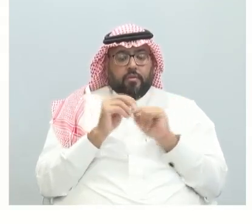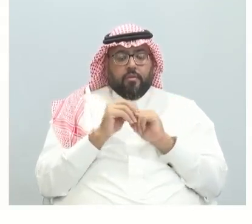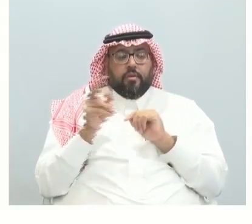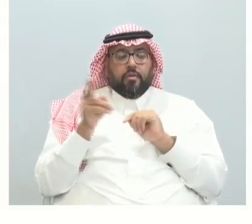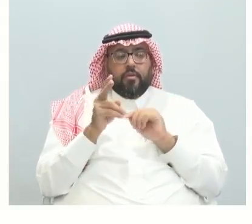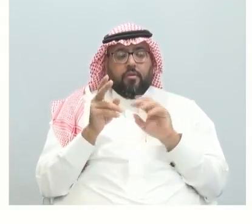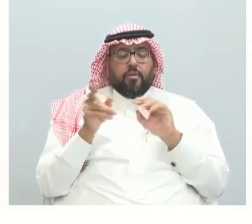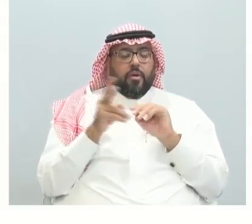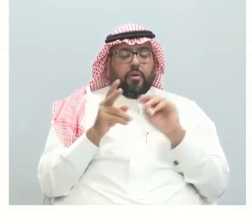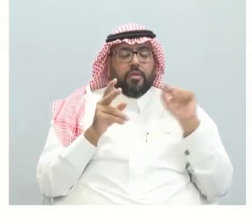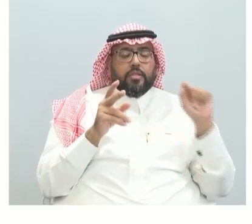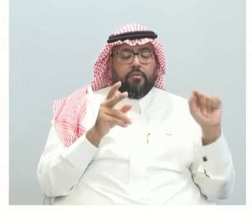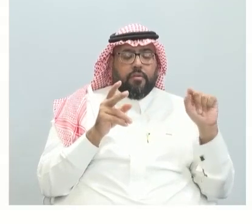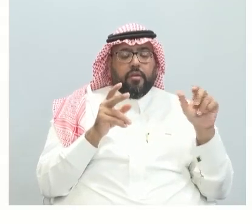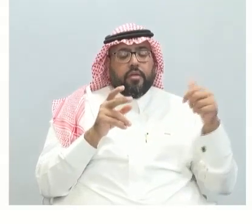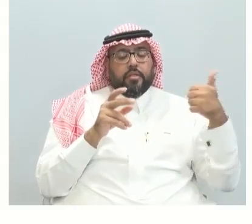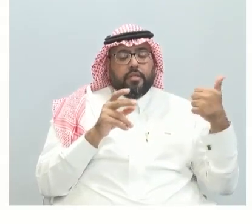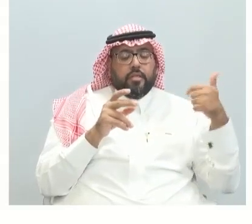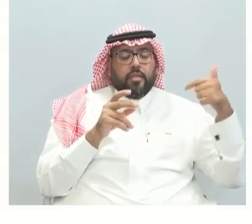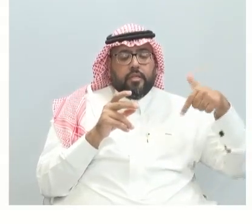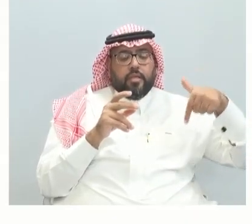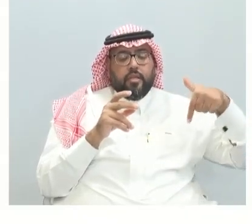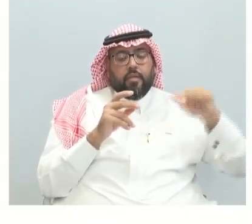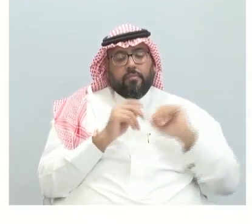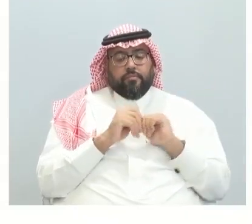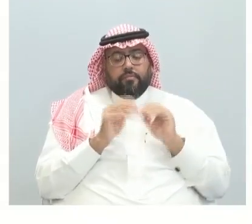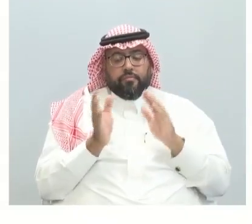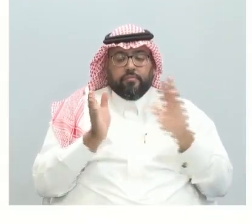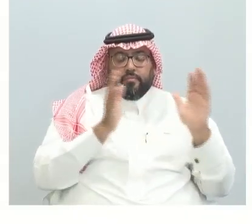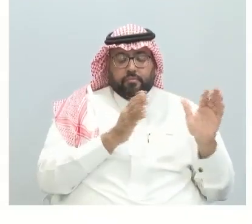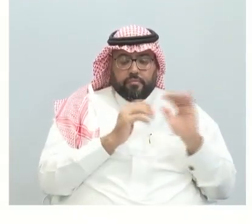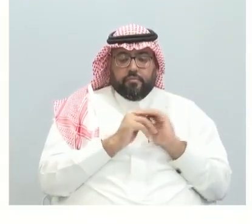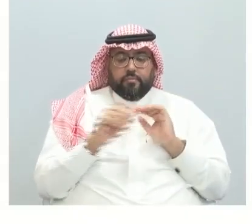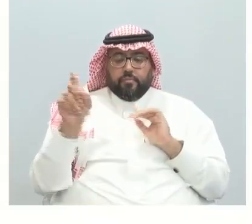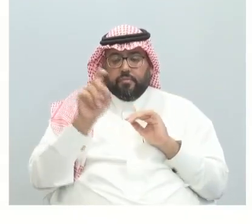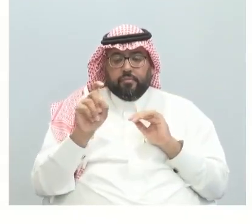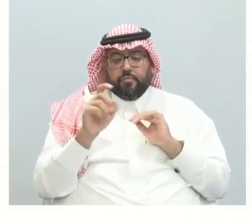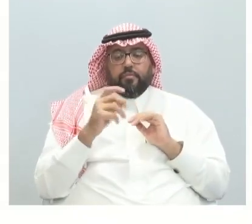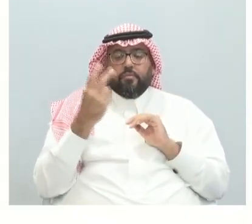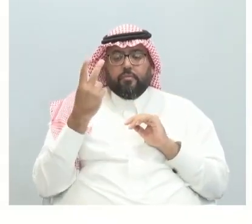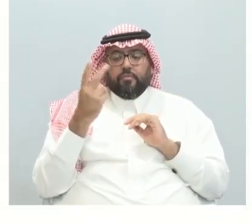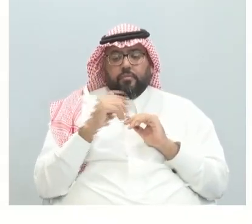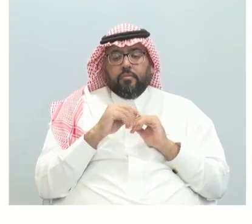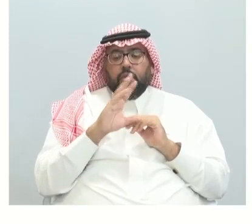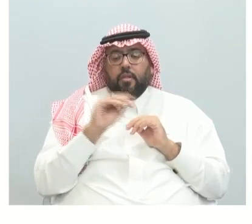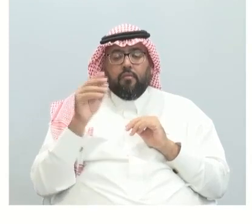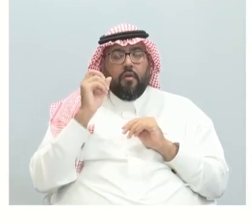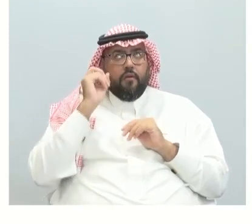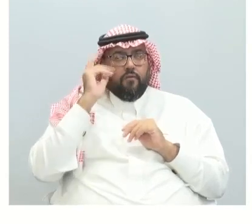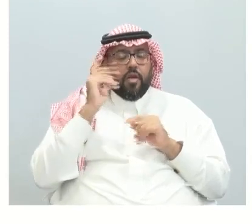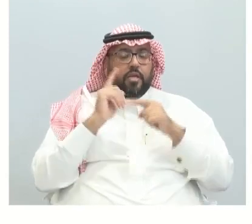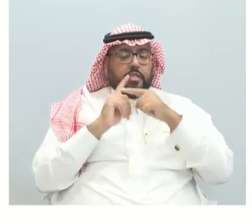الكل وهو سته واضح يا ابطال ننتقل الى السؤال الاخر ايضا بنفس الفكره